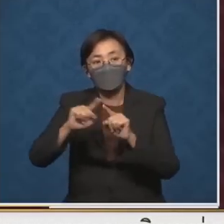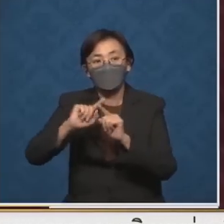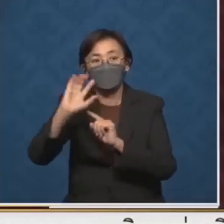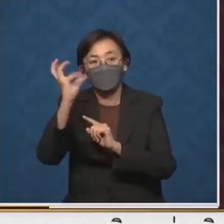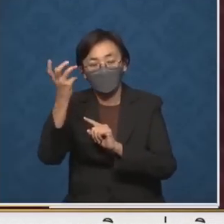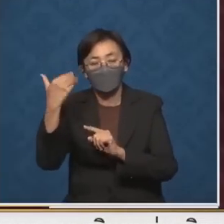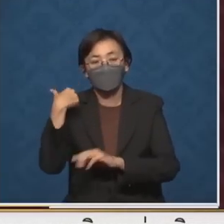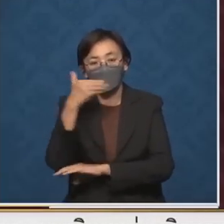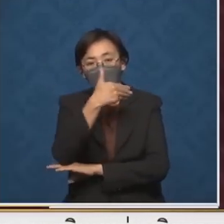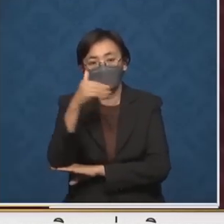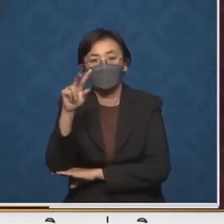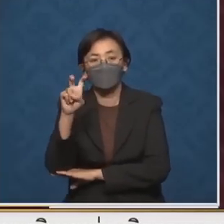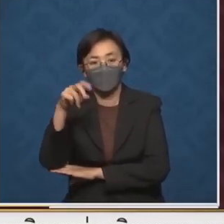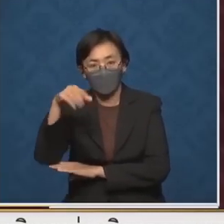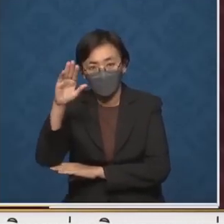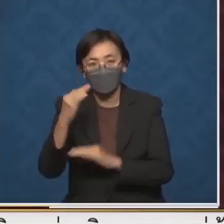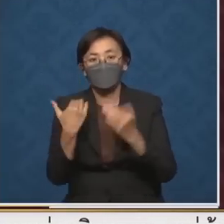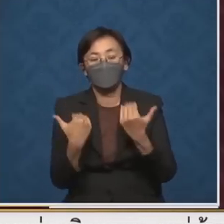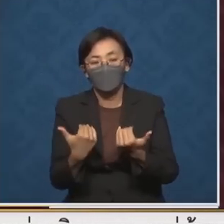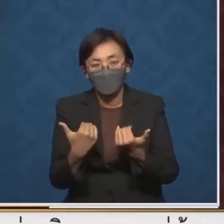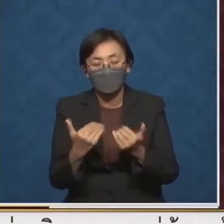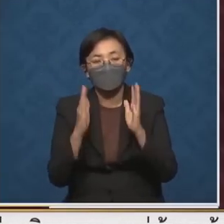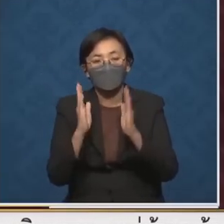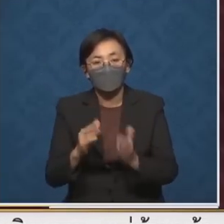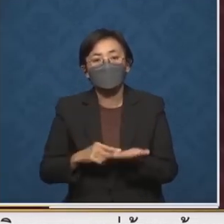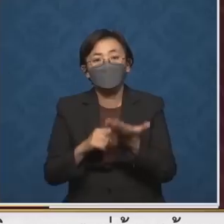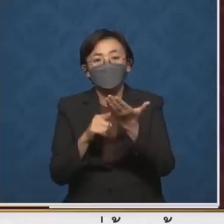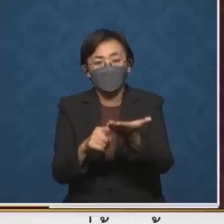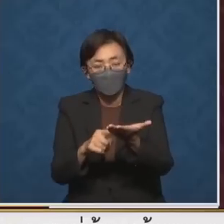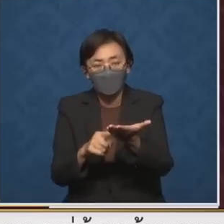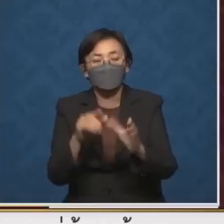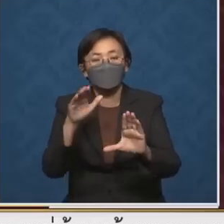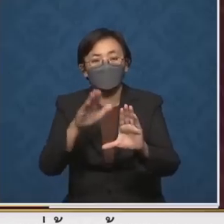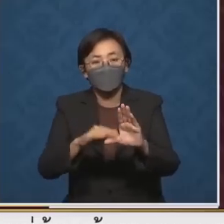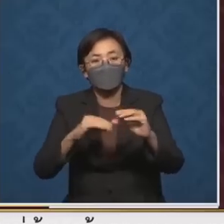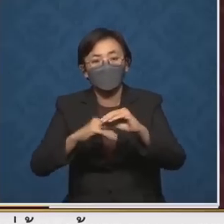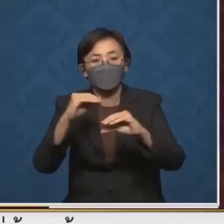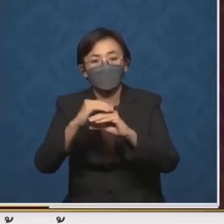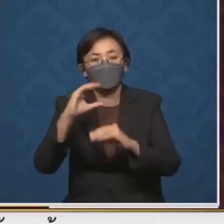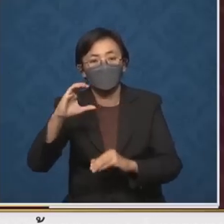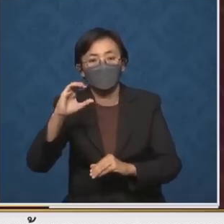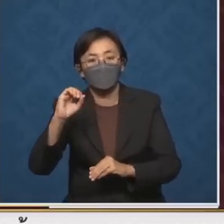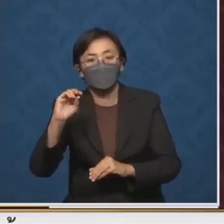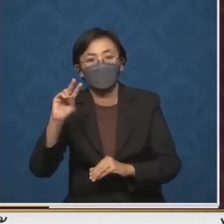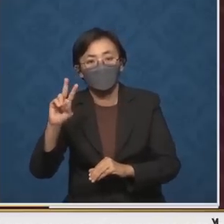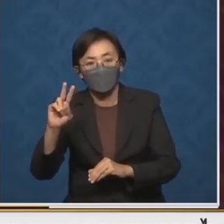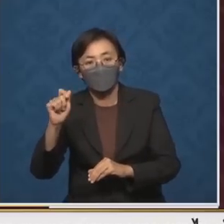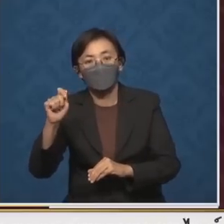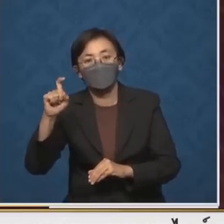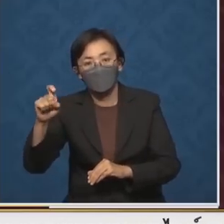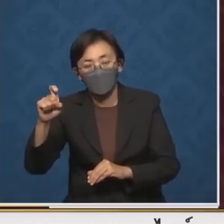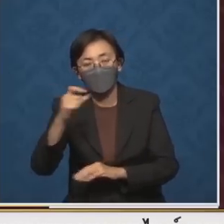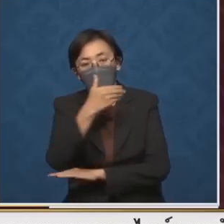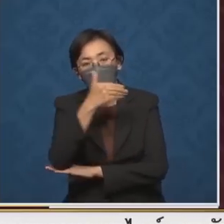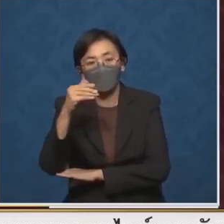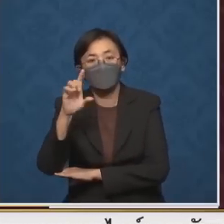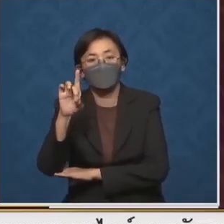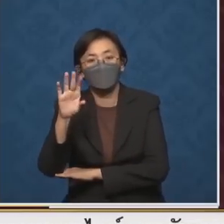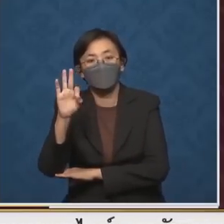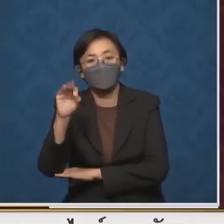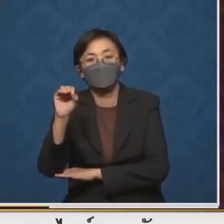200 ประเทศธ์บัตินี้มีคนได้ยนความจำลงและเข้าไปอยู่ในโแว infrastทั้งหมด 192 ประเทศ